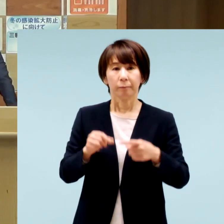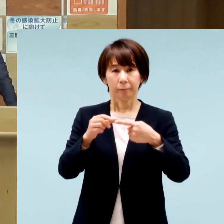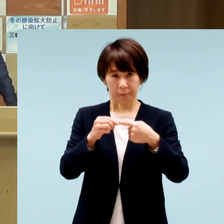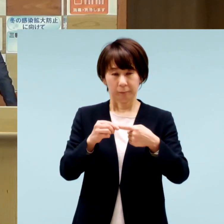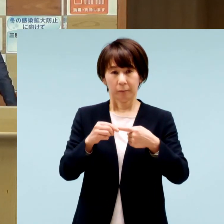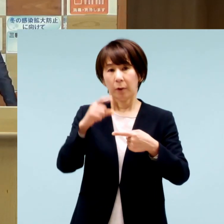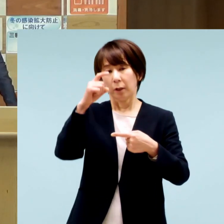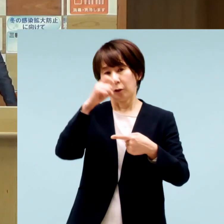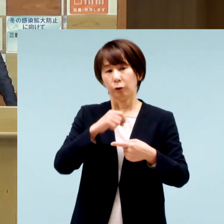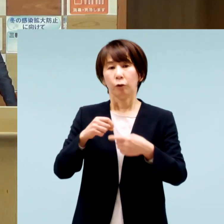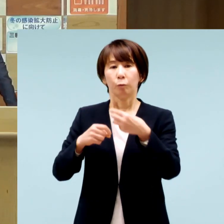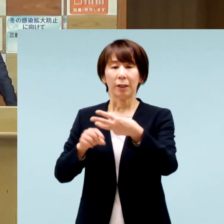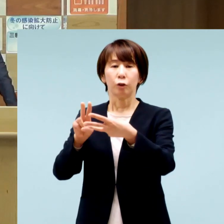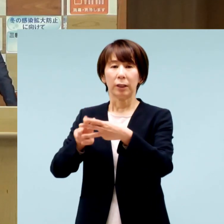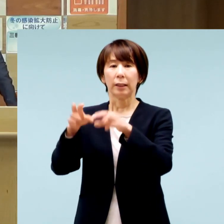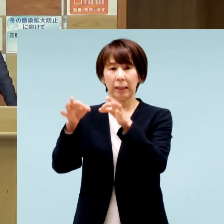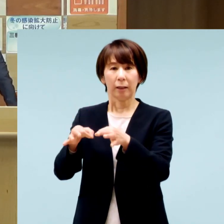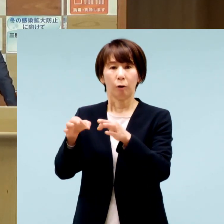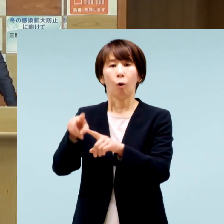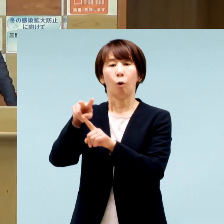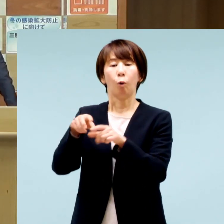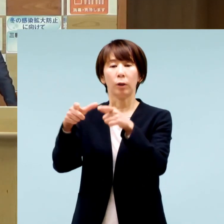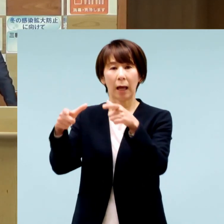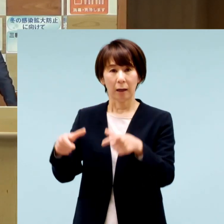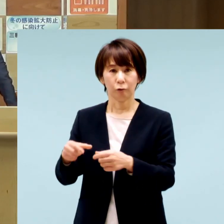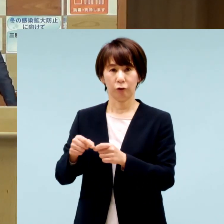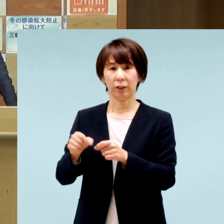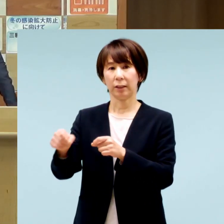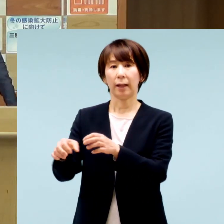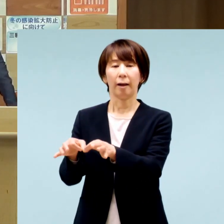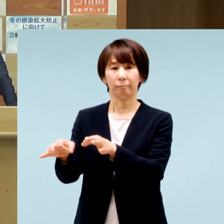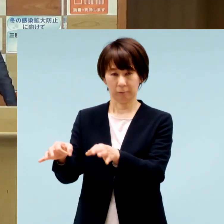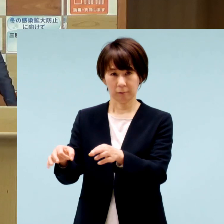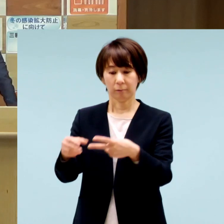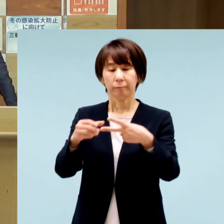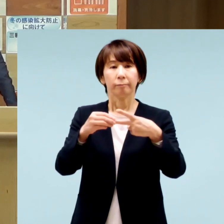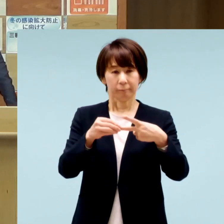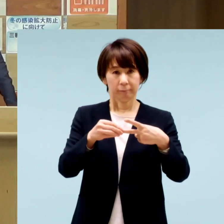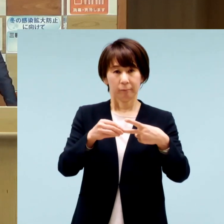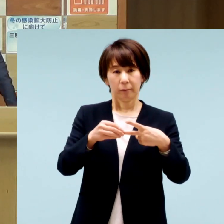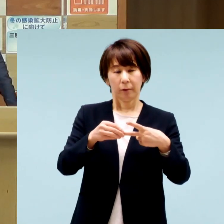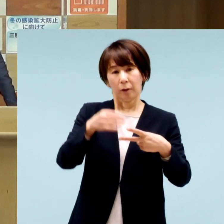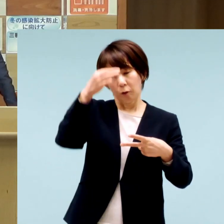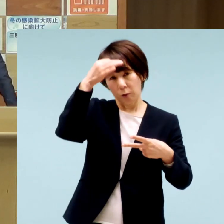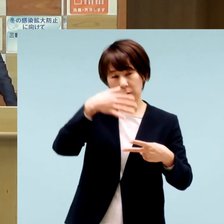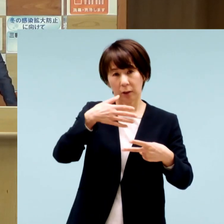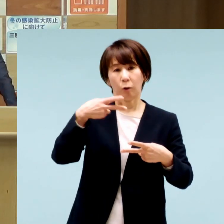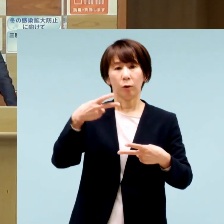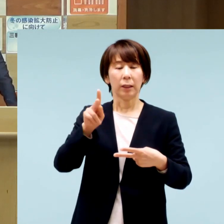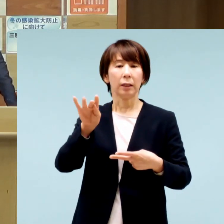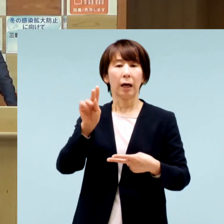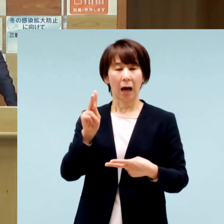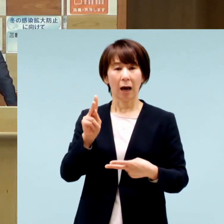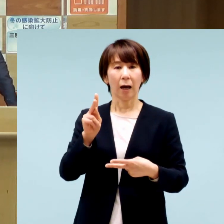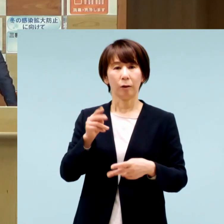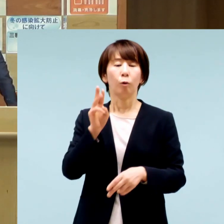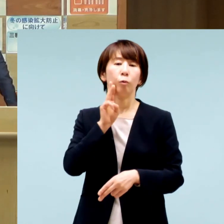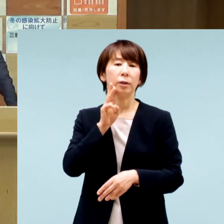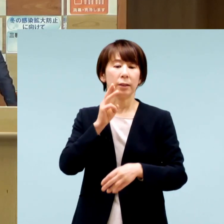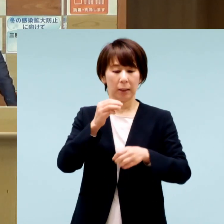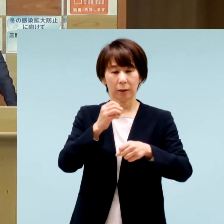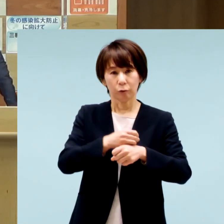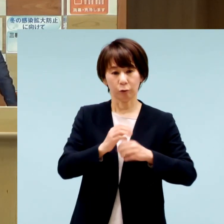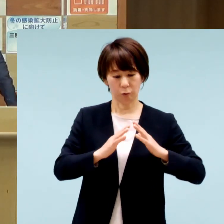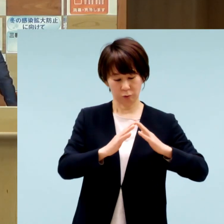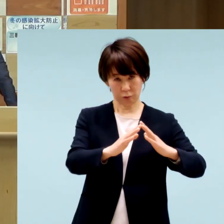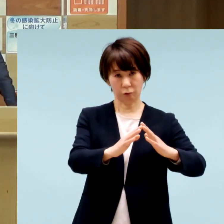銀行小樽支店、それと、日華ウイスキー余市蒸留所施設、まあ、この、2